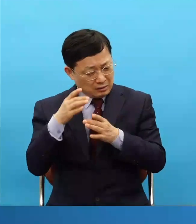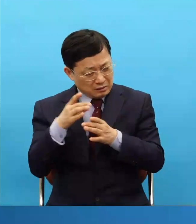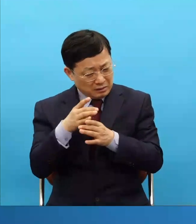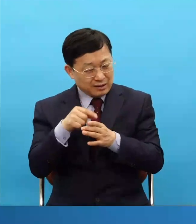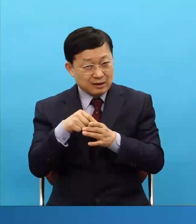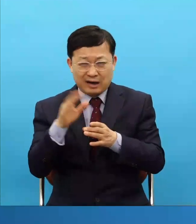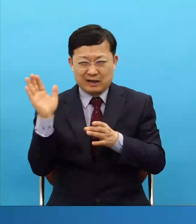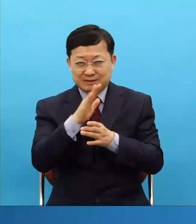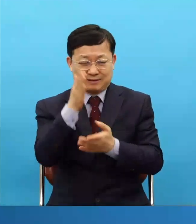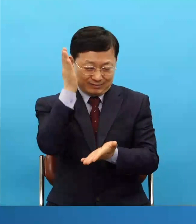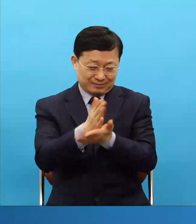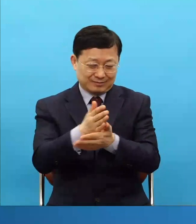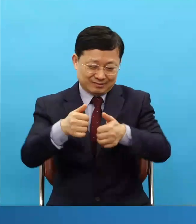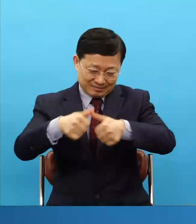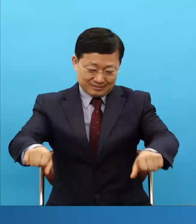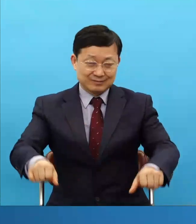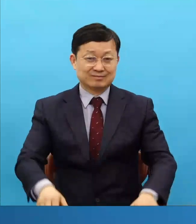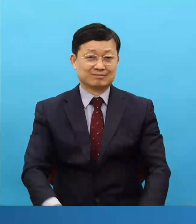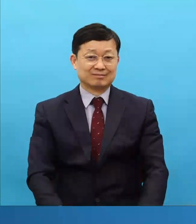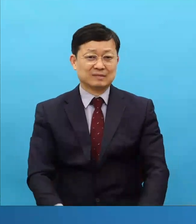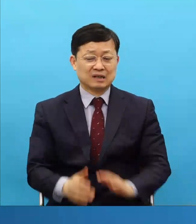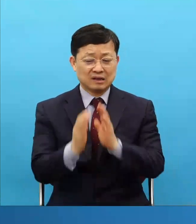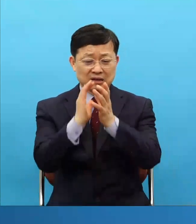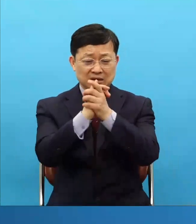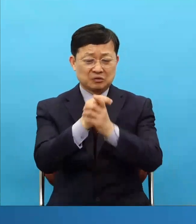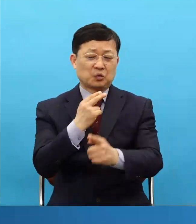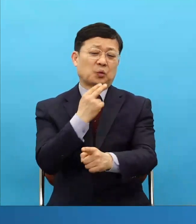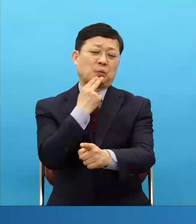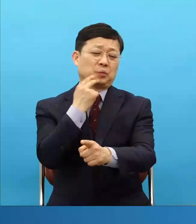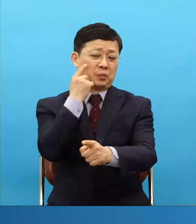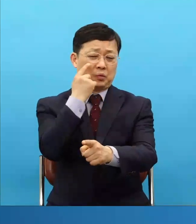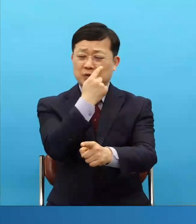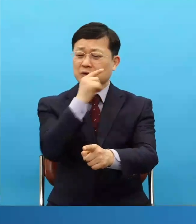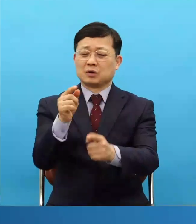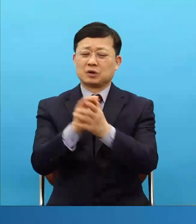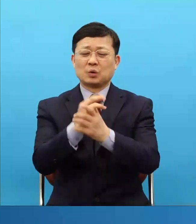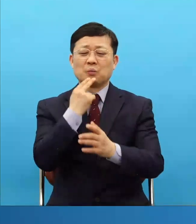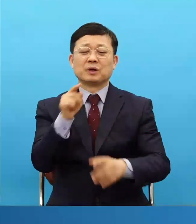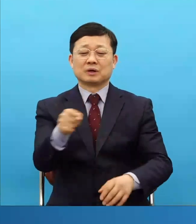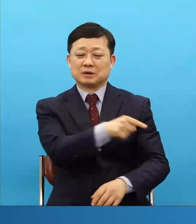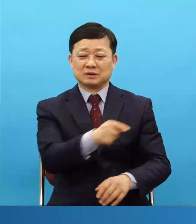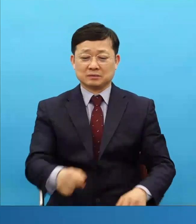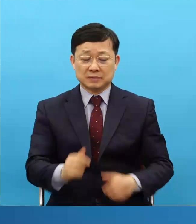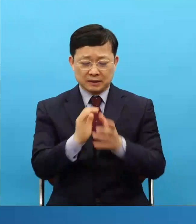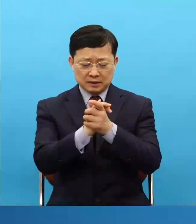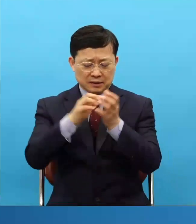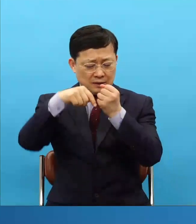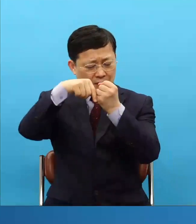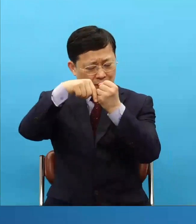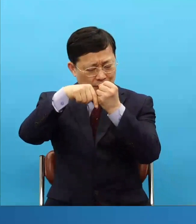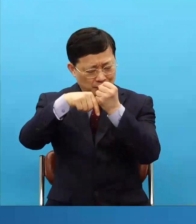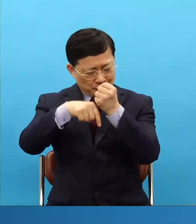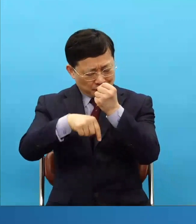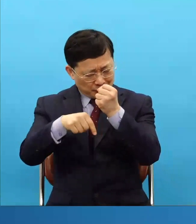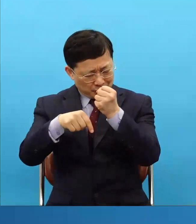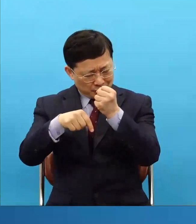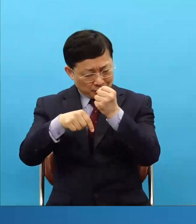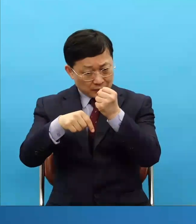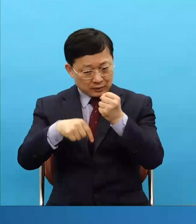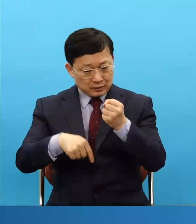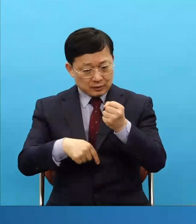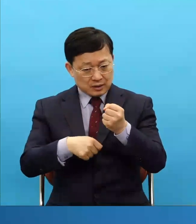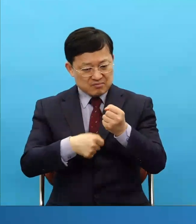biases. 그게 이제 기도의 사람이 아니라는 증거예요. But that's evidence that you are not a person of 기도 prayer. 속으로 들어가면 결정할 필요 없어요. That if-